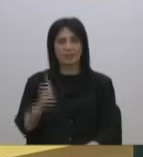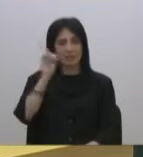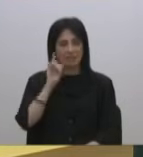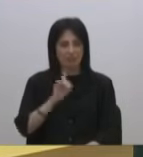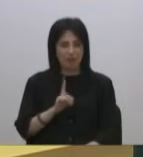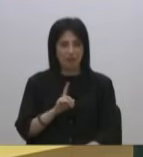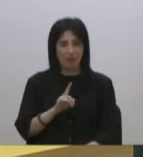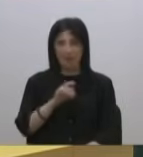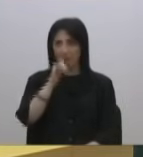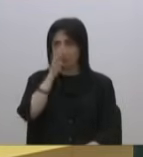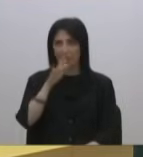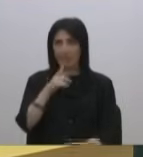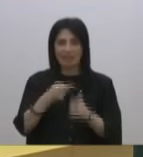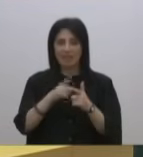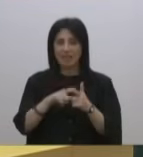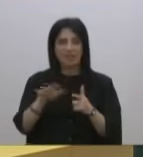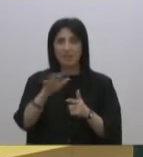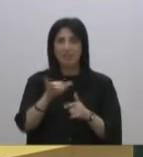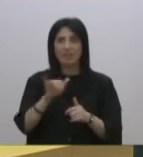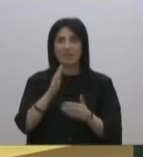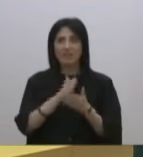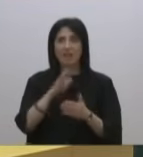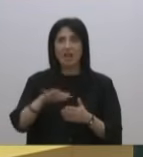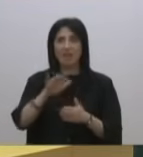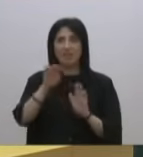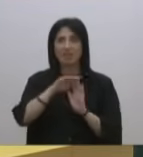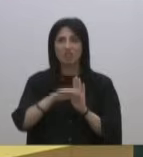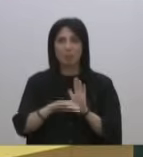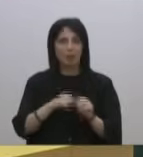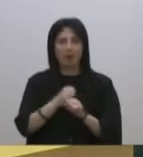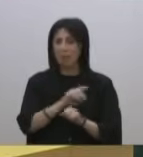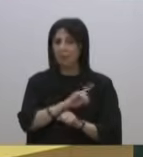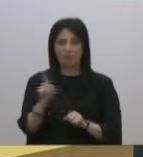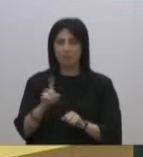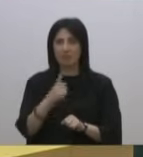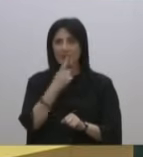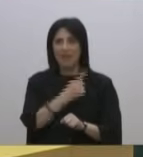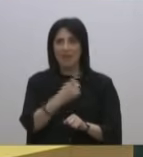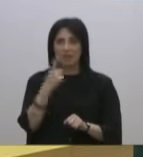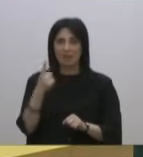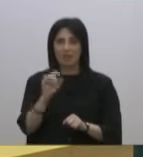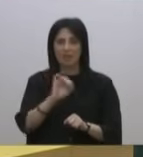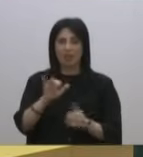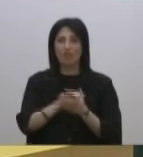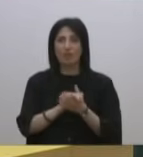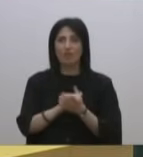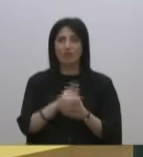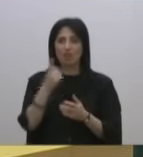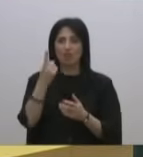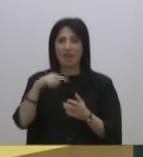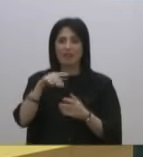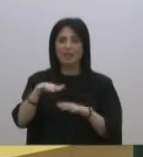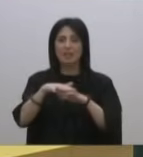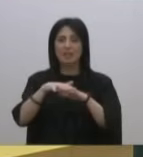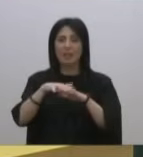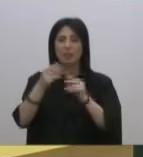ისრაელი ვერ დაასახელებთ ვერც ერთ ქვეყანას, სადაც არის ქვეყნების ჩამონათვალი გაკეთებული. ერთადერთი ევროკავშირის ერთიანი